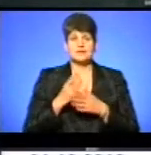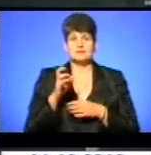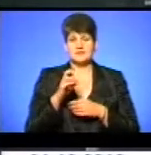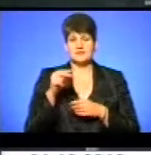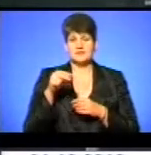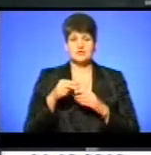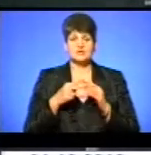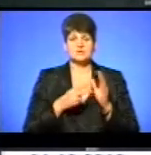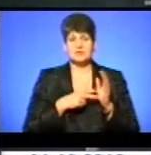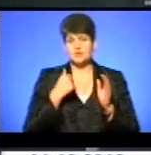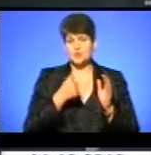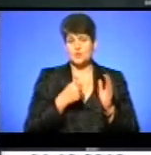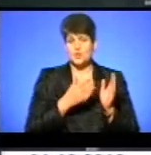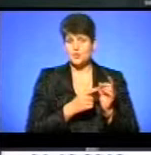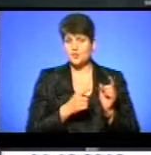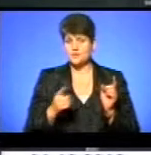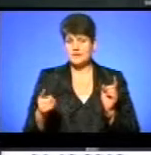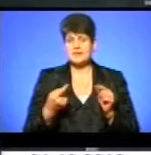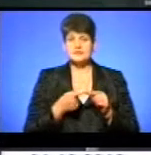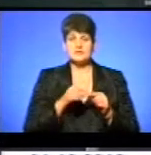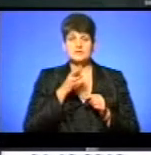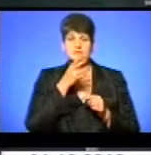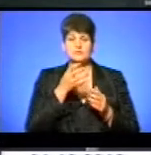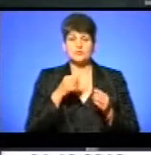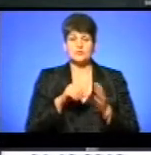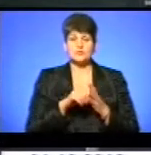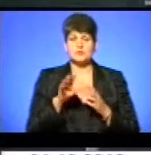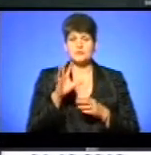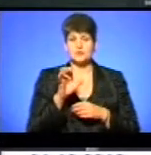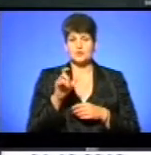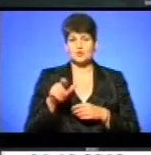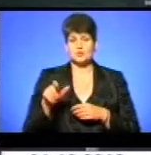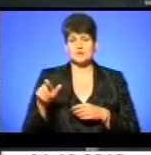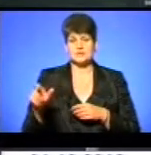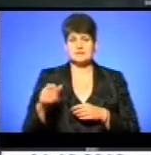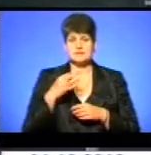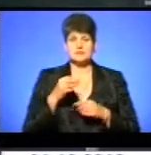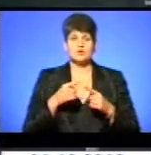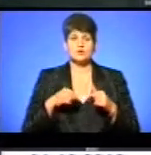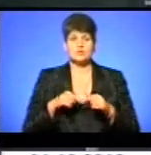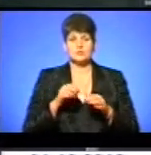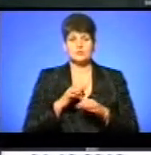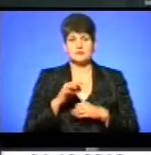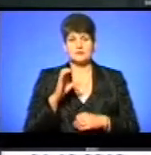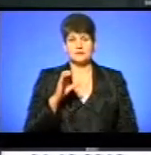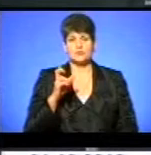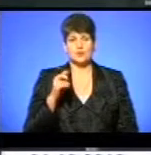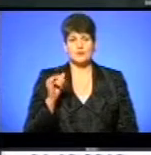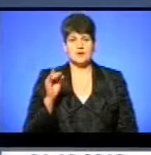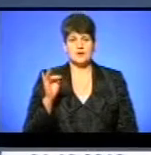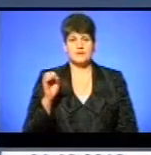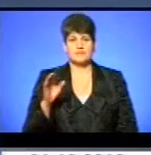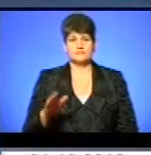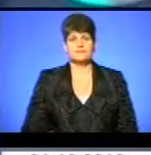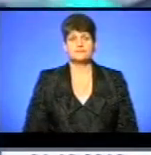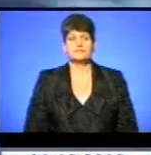березня 2017 року. За цей час у ньому взяли участь 500 осіб, повідомив організатор проекту Сергій Губарев.